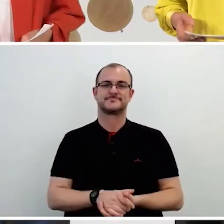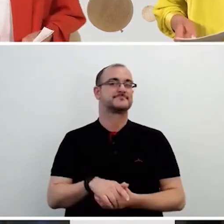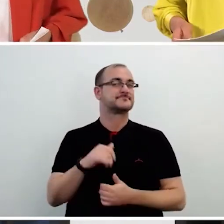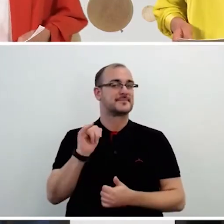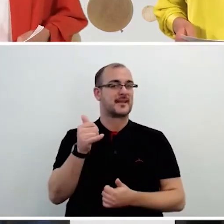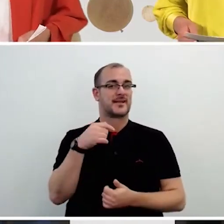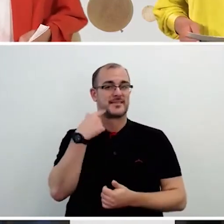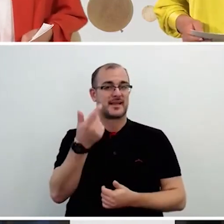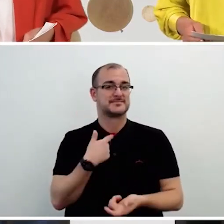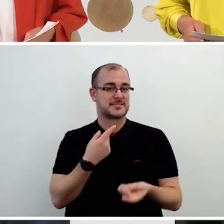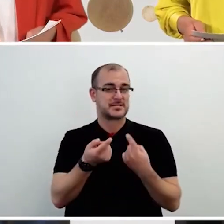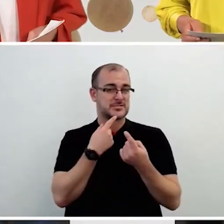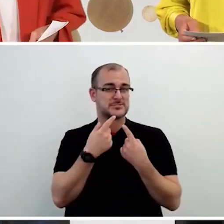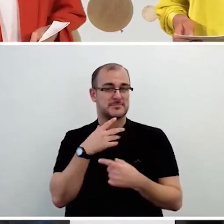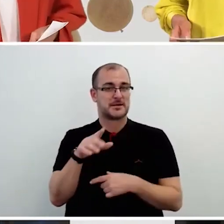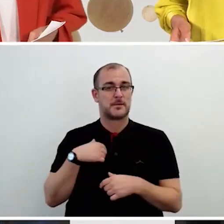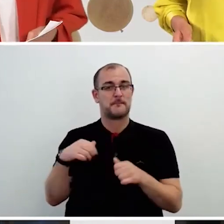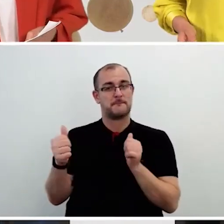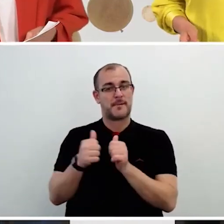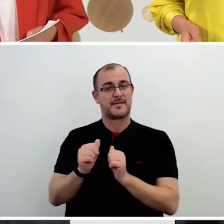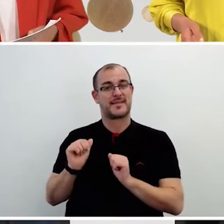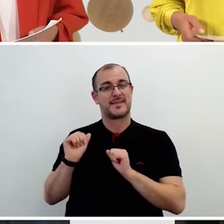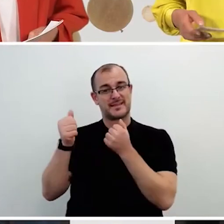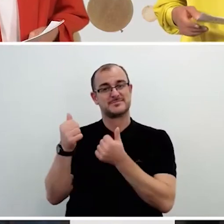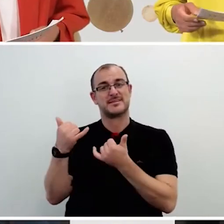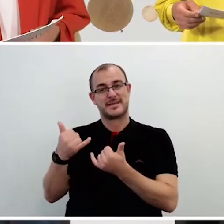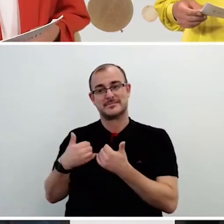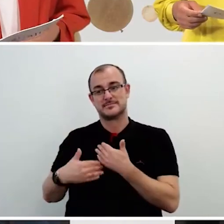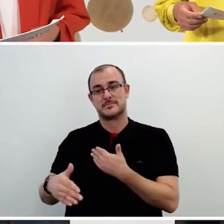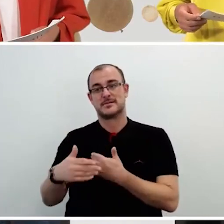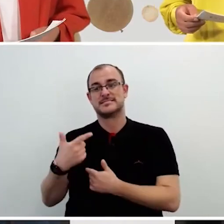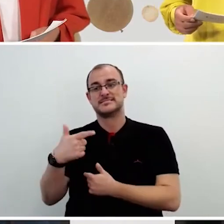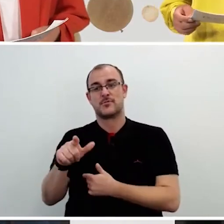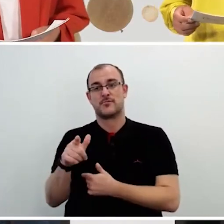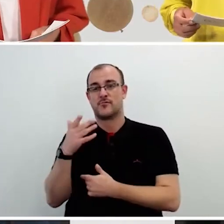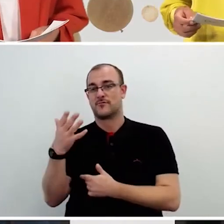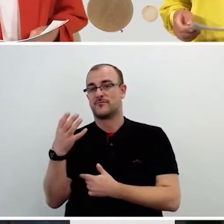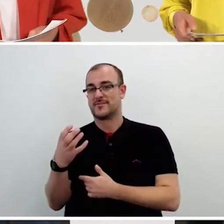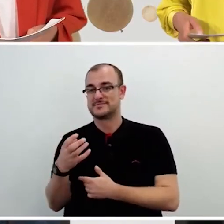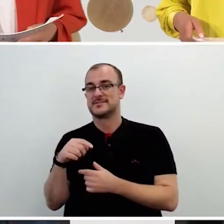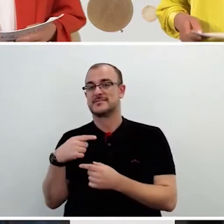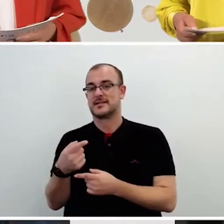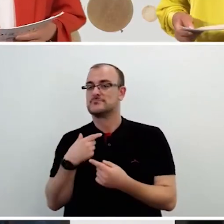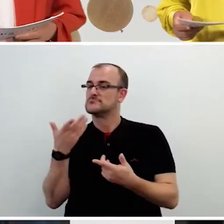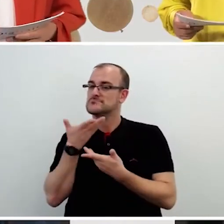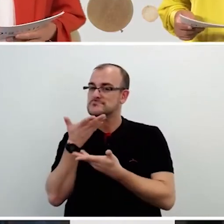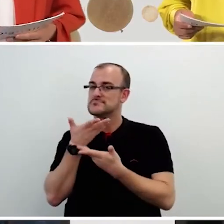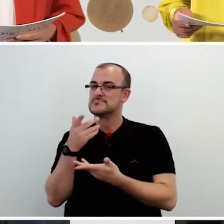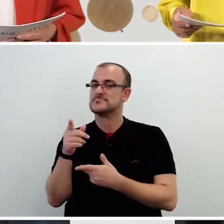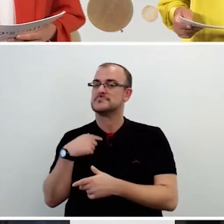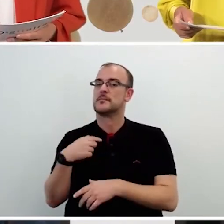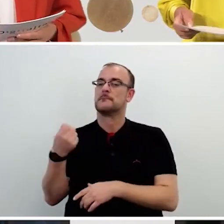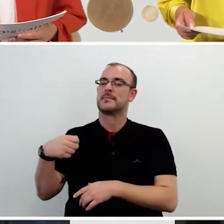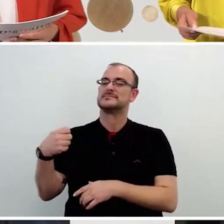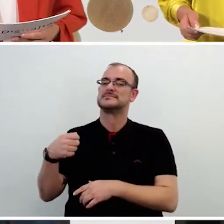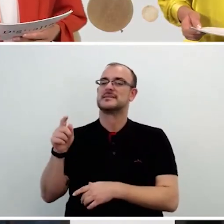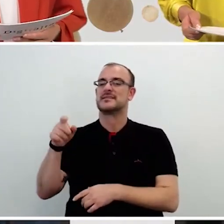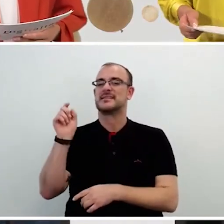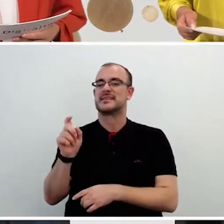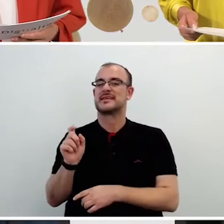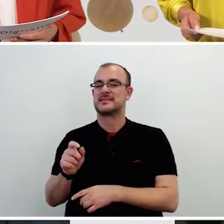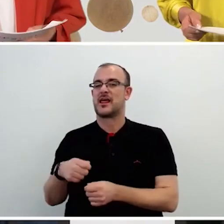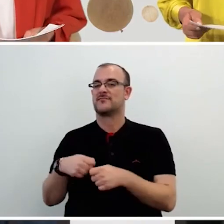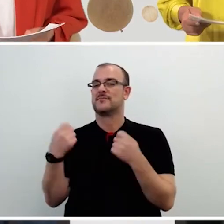unser nächstes Gespräch mit Partnern der Initiative findet jetzt schon gleich um 12.45 Uhr statt. Dann sprechen wir mit dem Präsidenten des